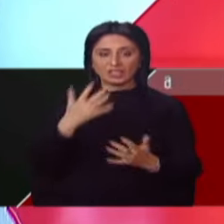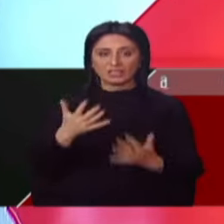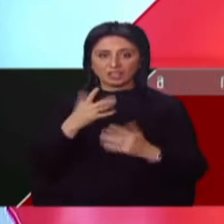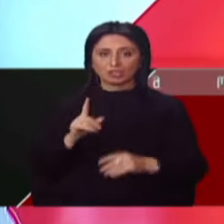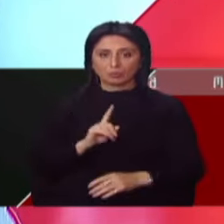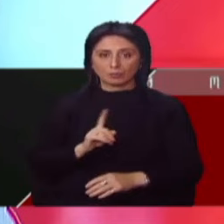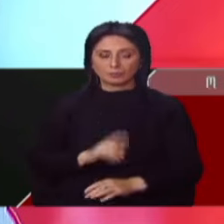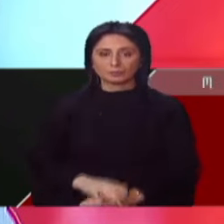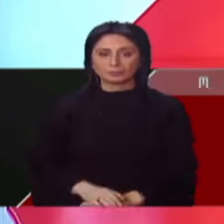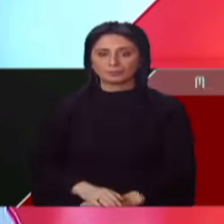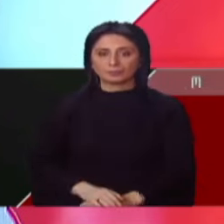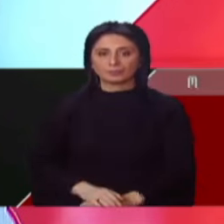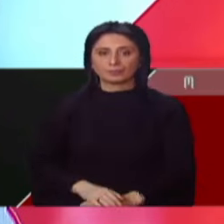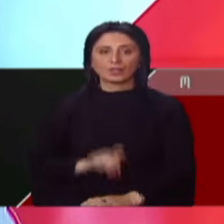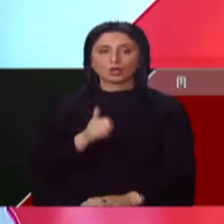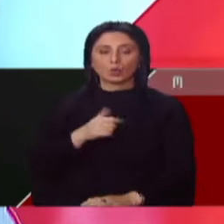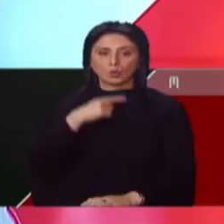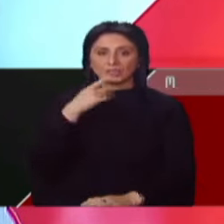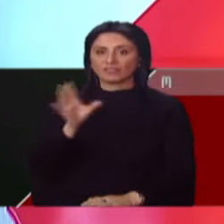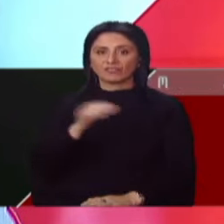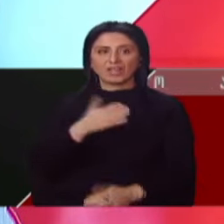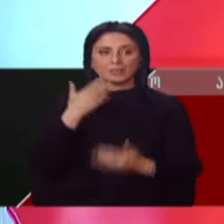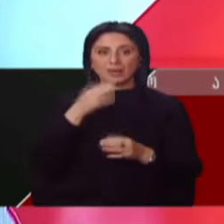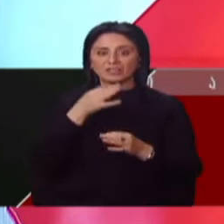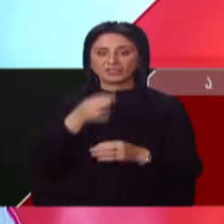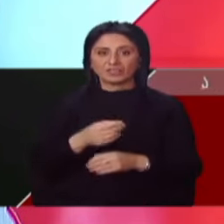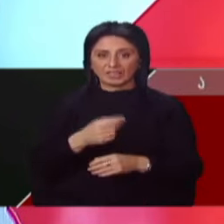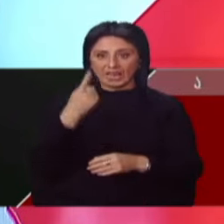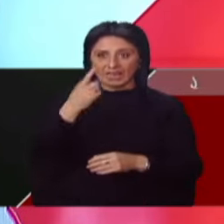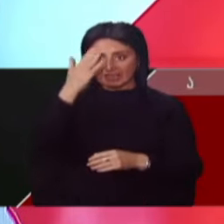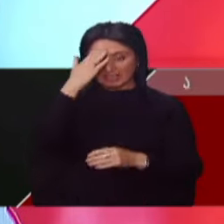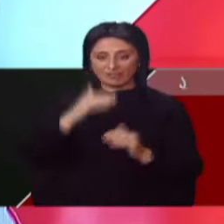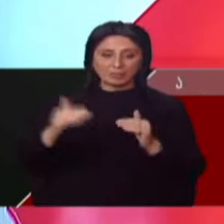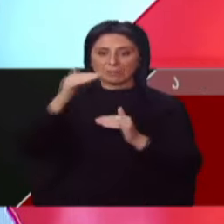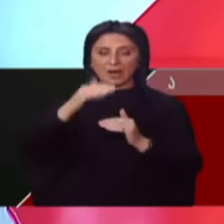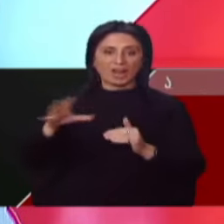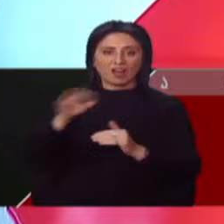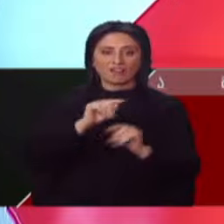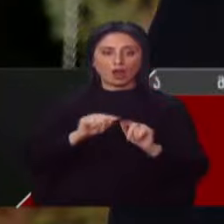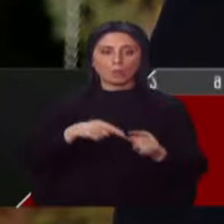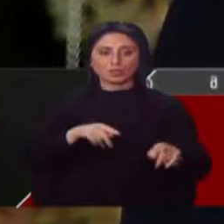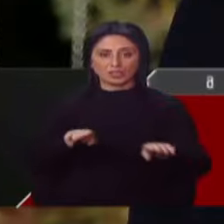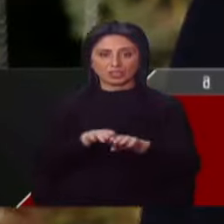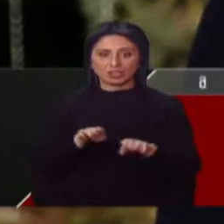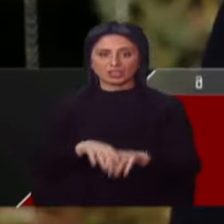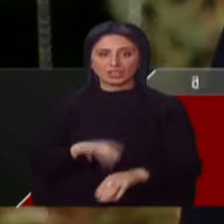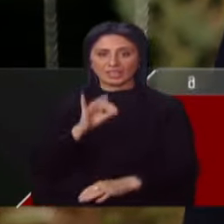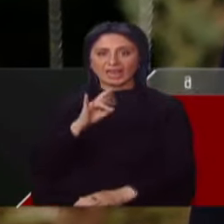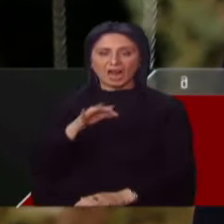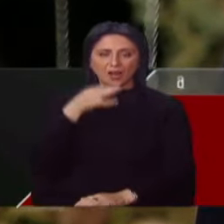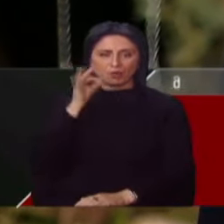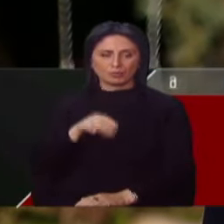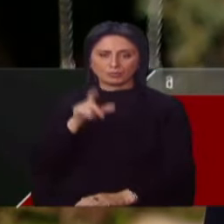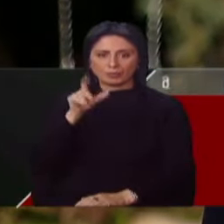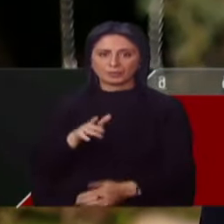იყო, რომ აი როგორც ითქვიან, ყველაზე მარტივად ვიტყვი, ერთი თავით მაღლა იდგა ყველა მის ოპონენტთან შედარებით. Ირაკლი არის ძალიან